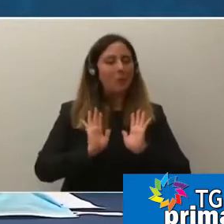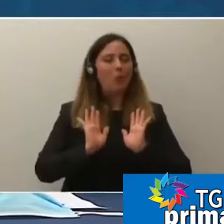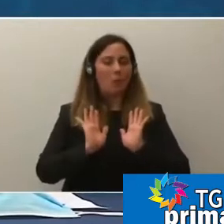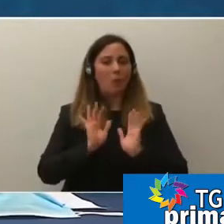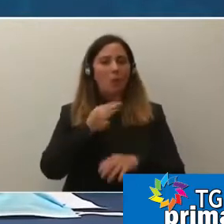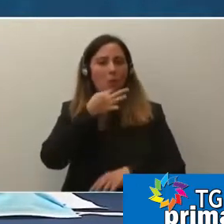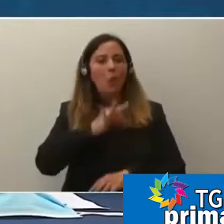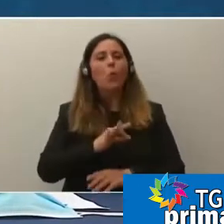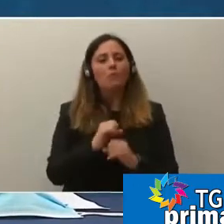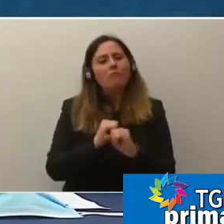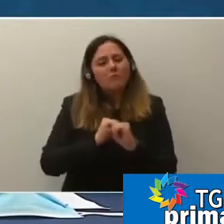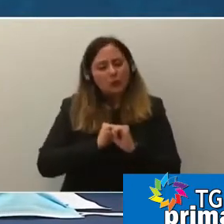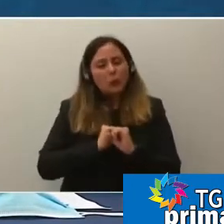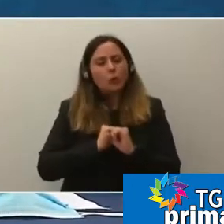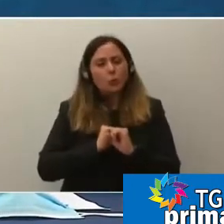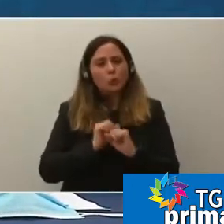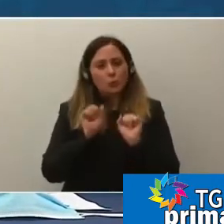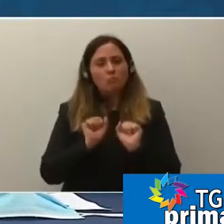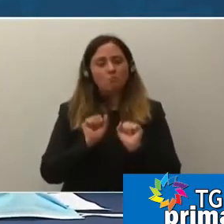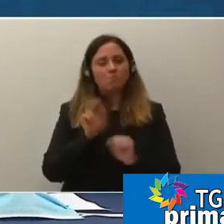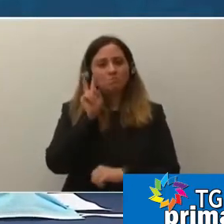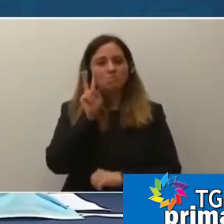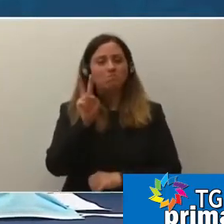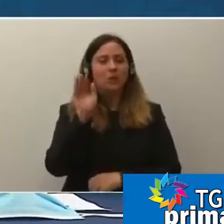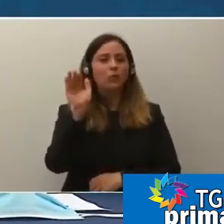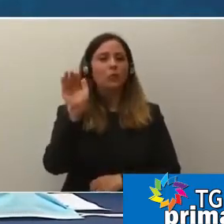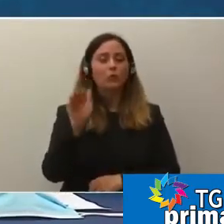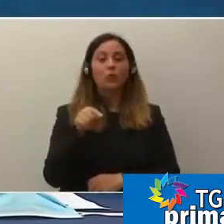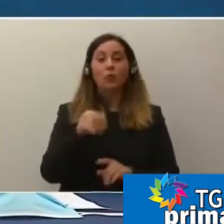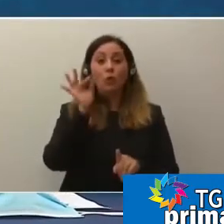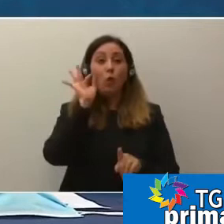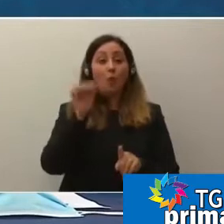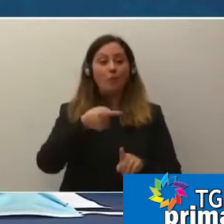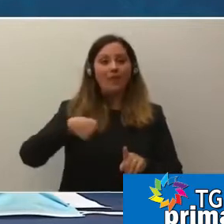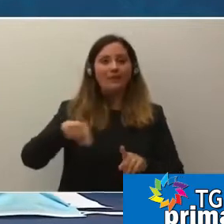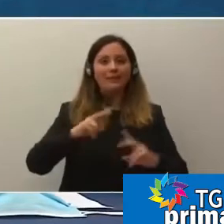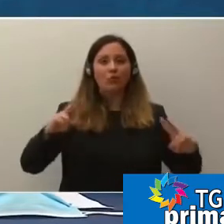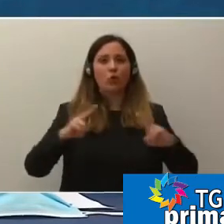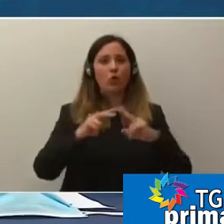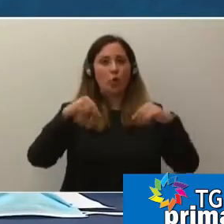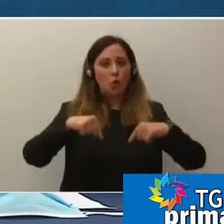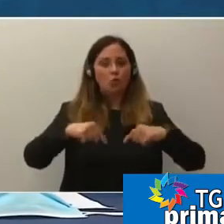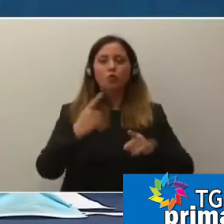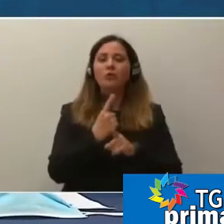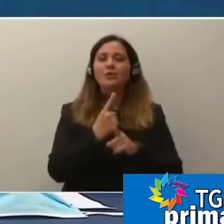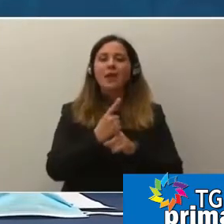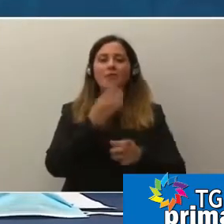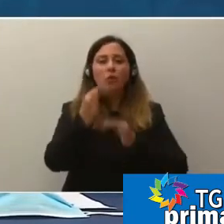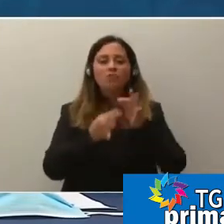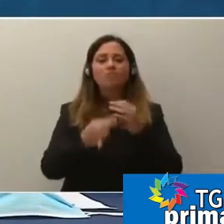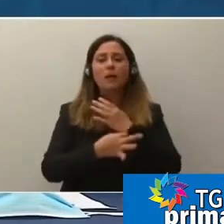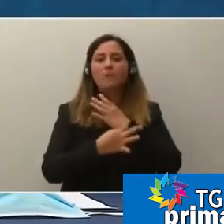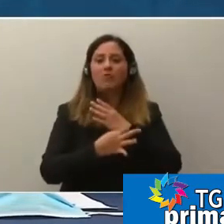e con fiducia. Lo scopo di questo incontro è darvi conto dei provvedimenti che sono stati presi o